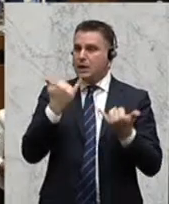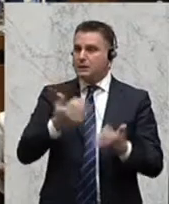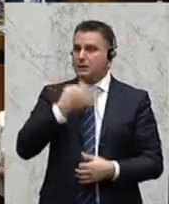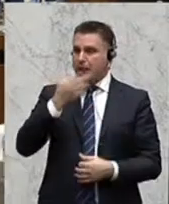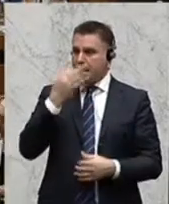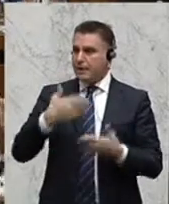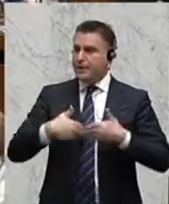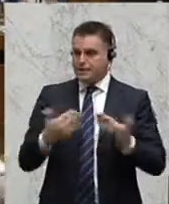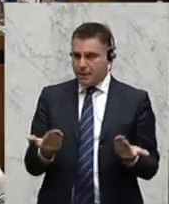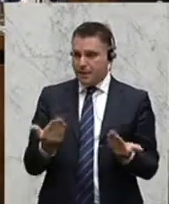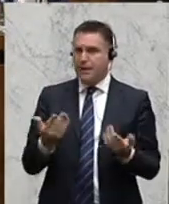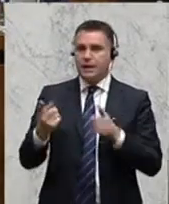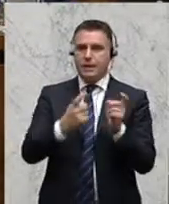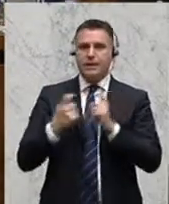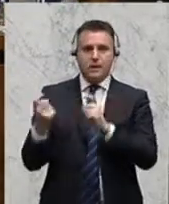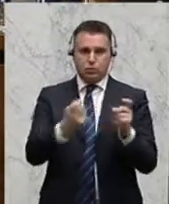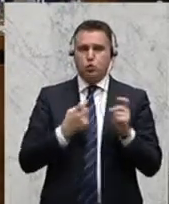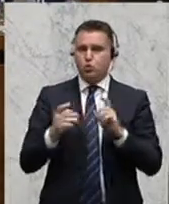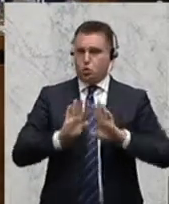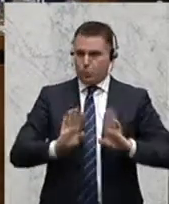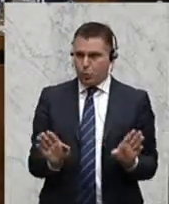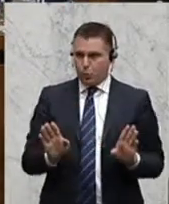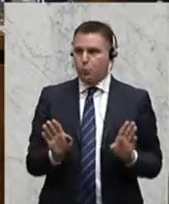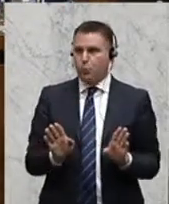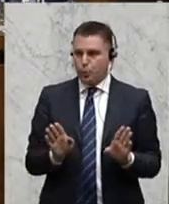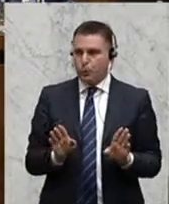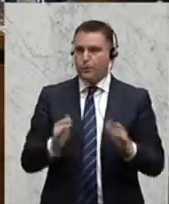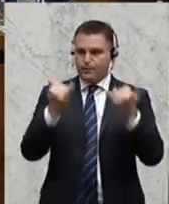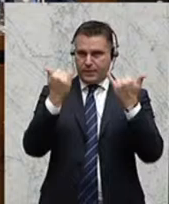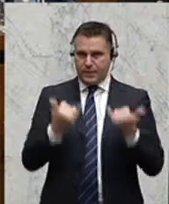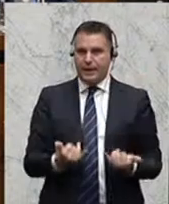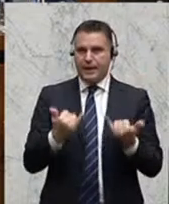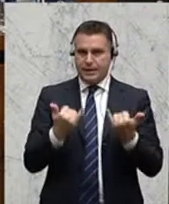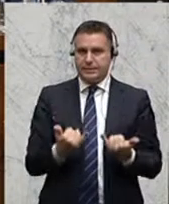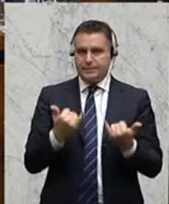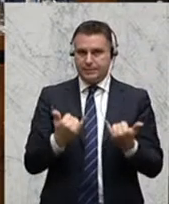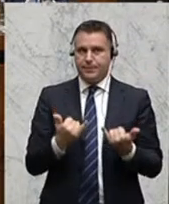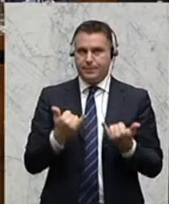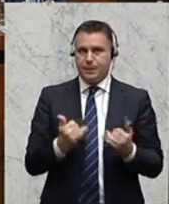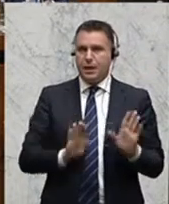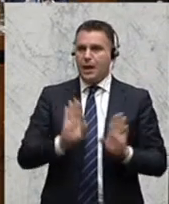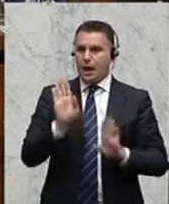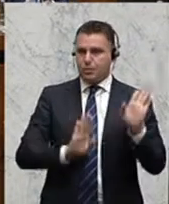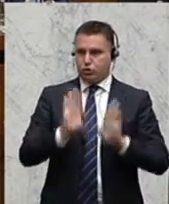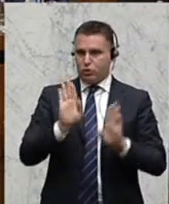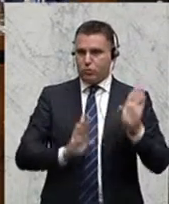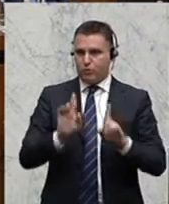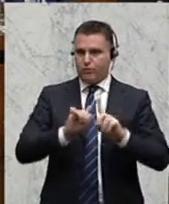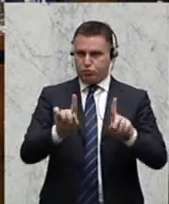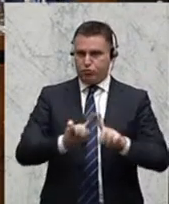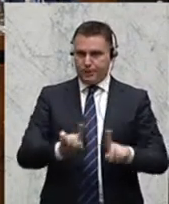Zu Wort ist niemand mehr gemeldet. Die Debatte ist geschlossen. Wir kommen zu den Abstimmungen.